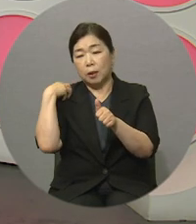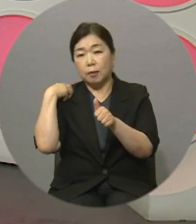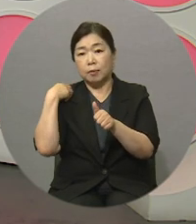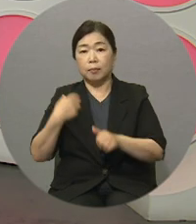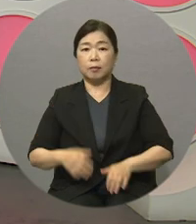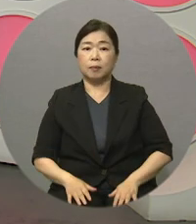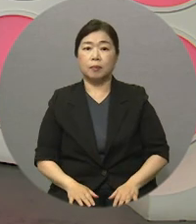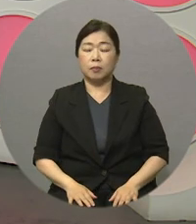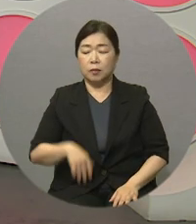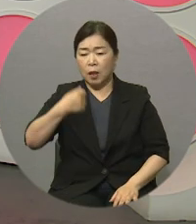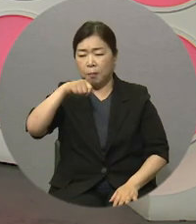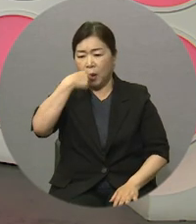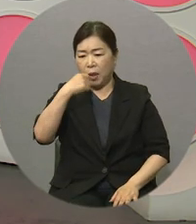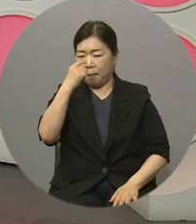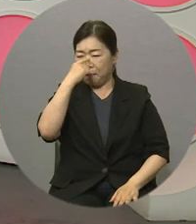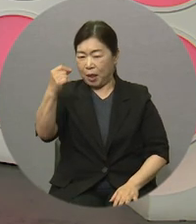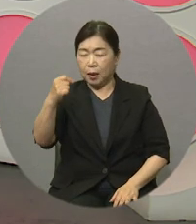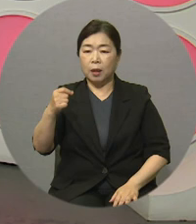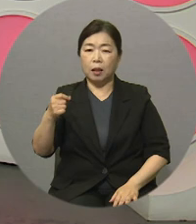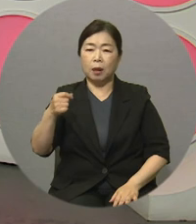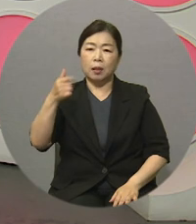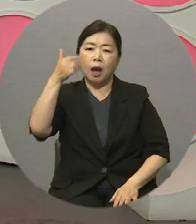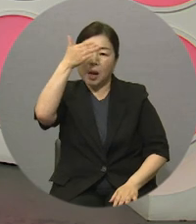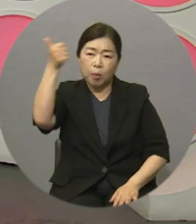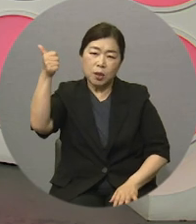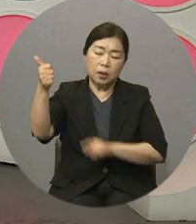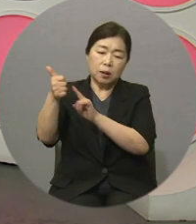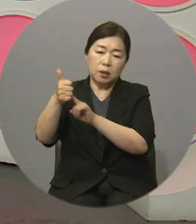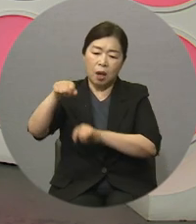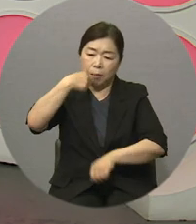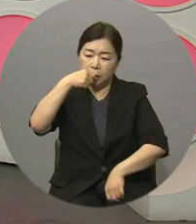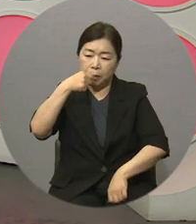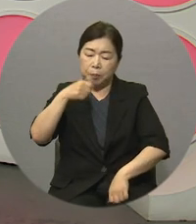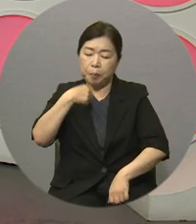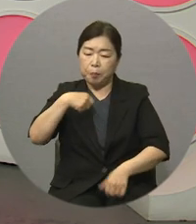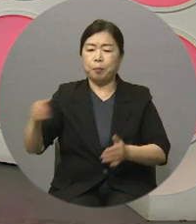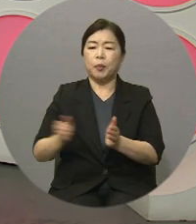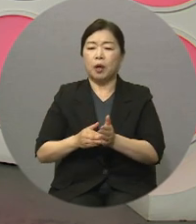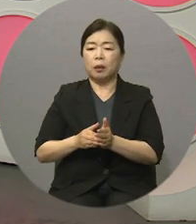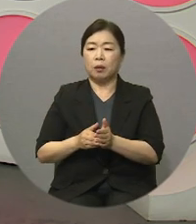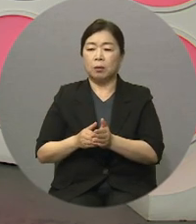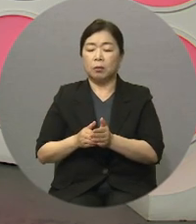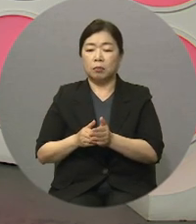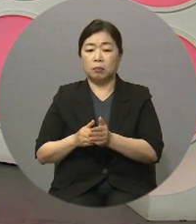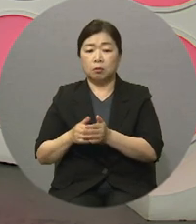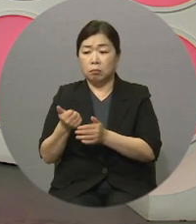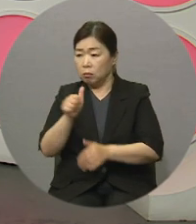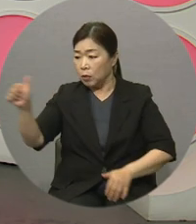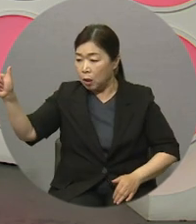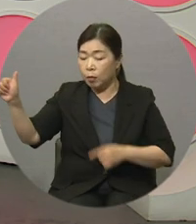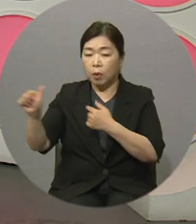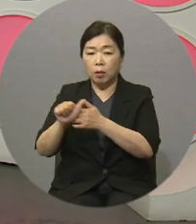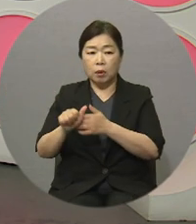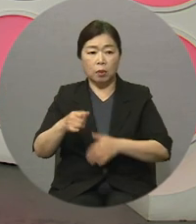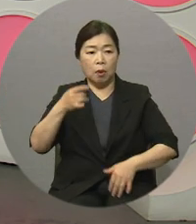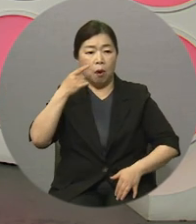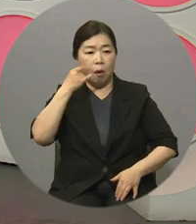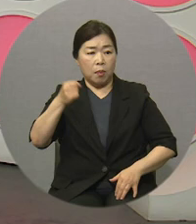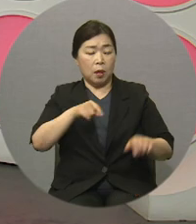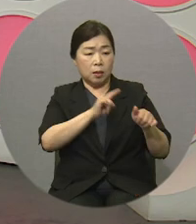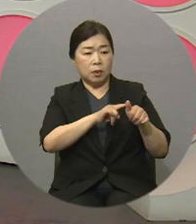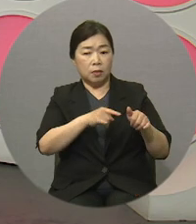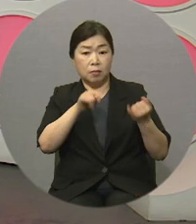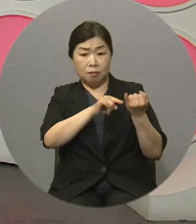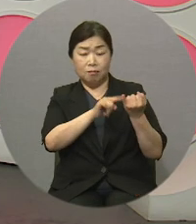식사에 무척 예민했던 할아버지는 밥을 드시고 돌아서면 엄마가 밥상을 차려주지 않았다며 화를 내셨어요.